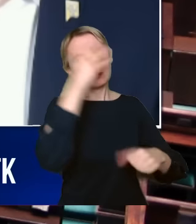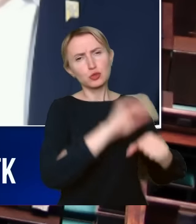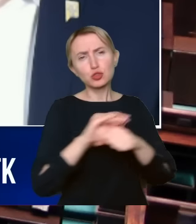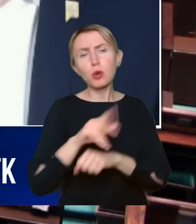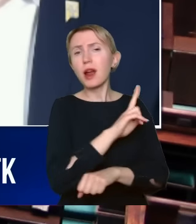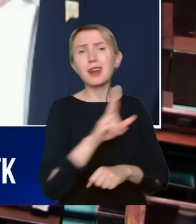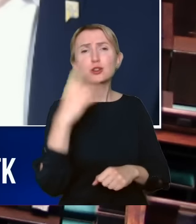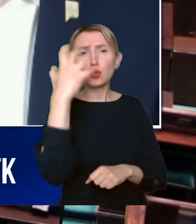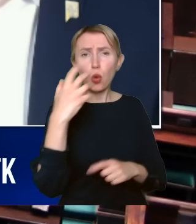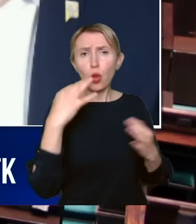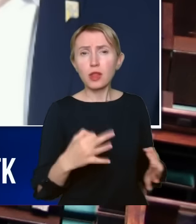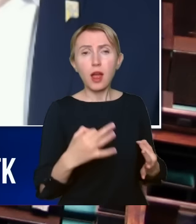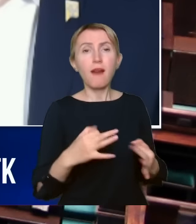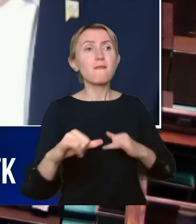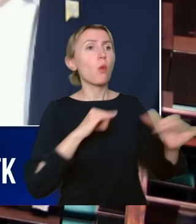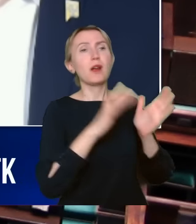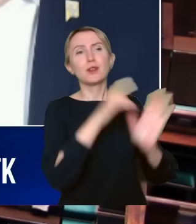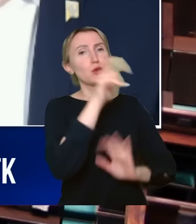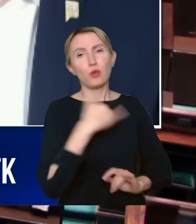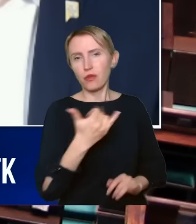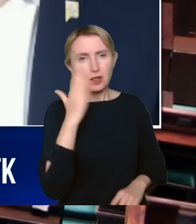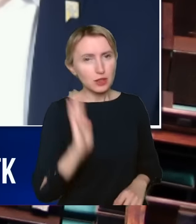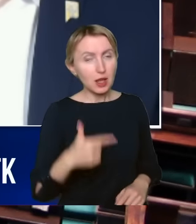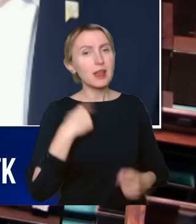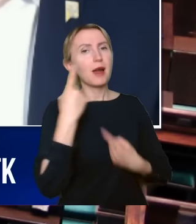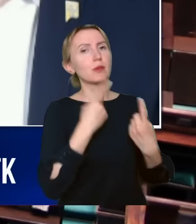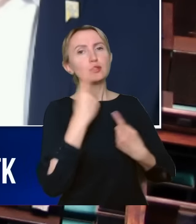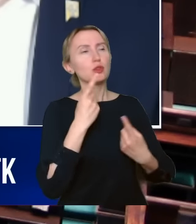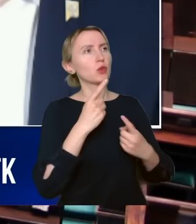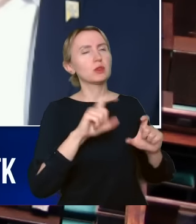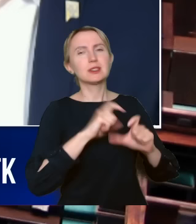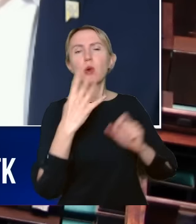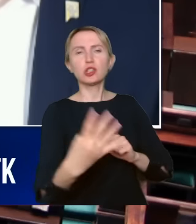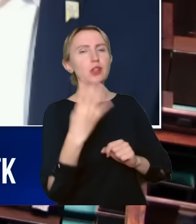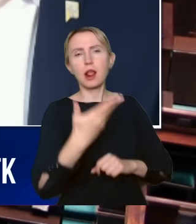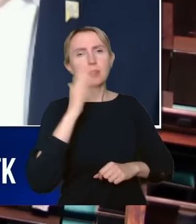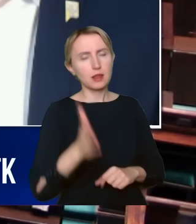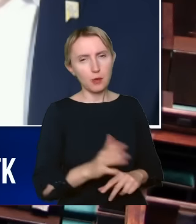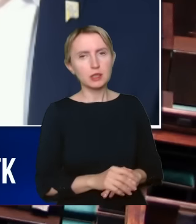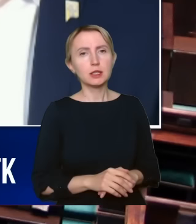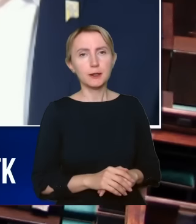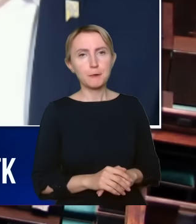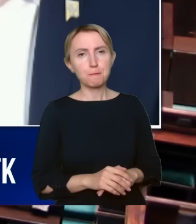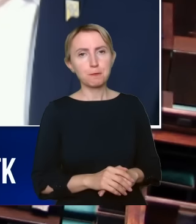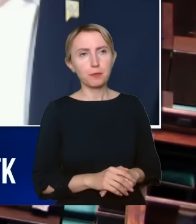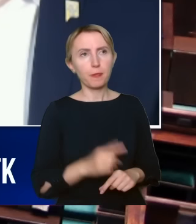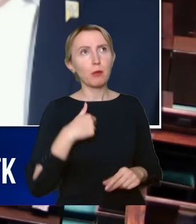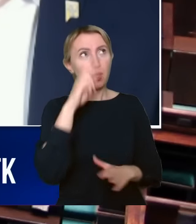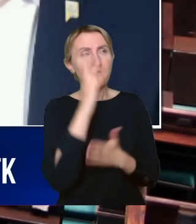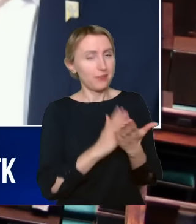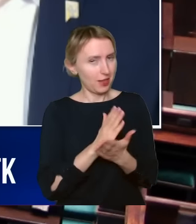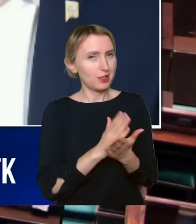Szanowni państwo, władza Tuska nie będzie wieczna. Uważam, że nie przetrwa całej kadencji. Powtarzam to za każdym razem, bo wierzę w to, że